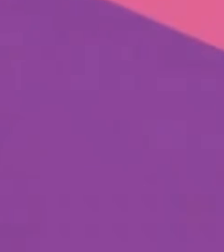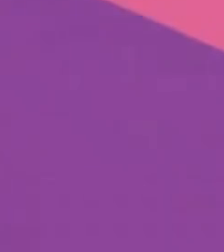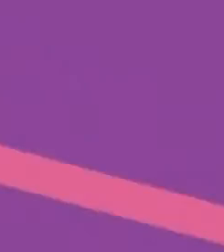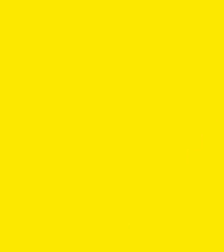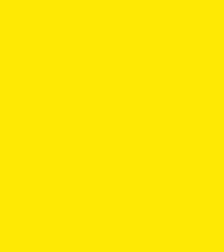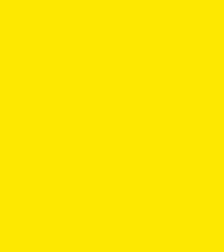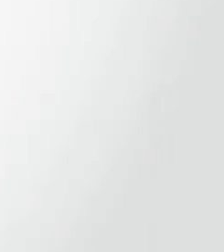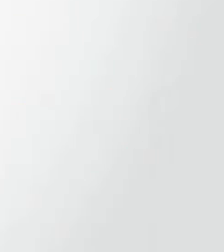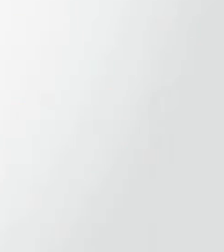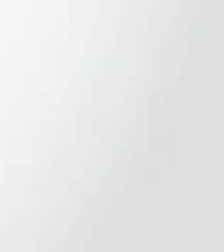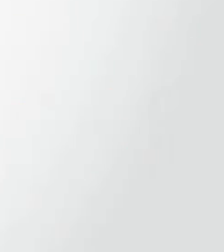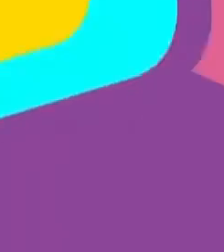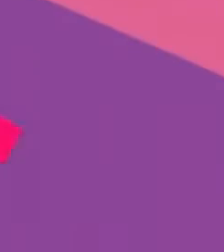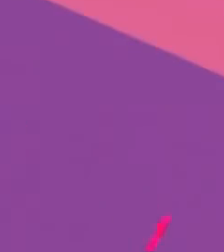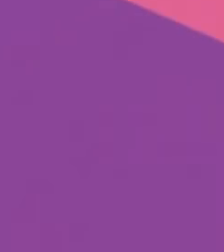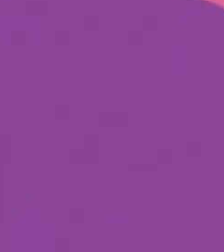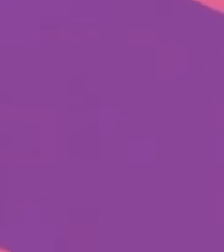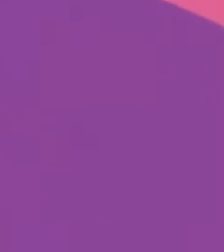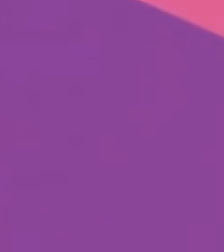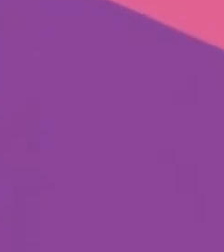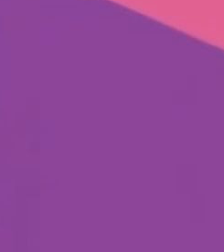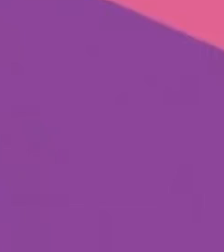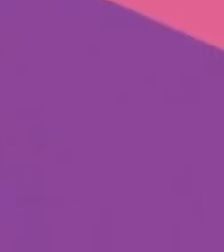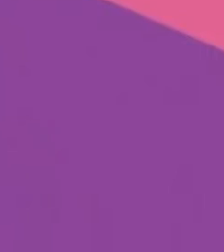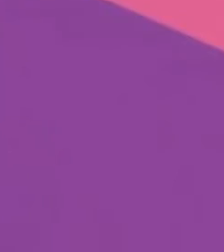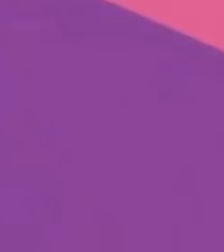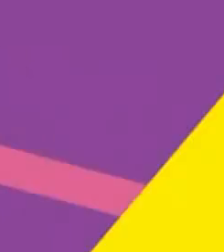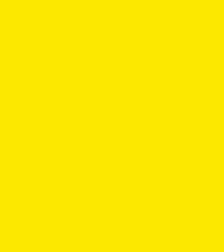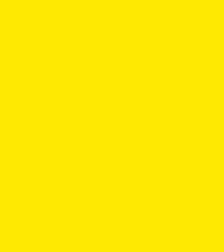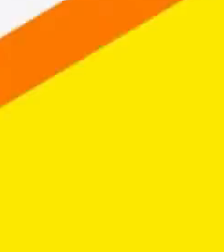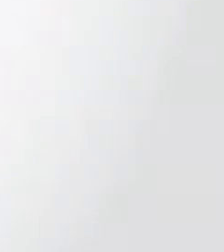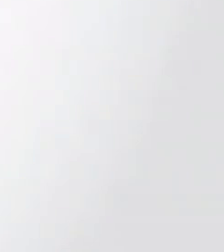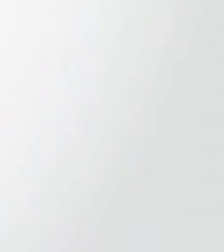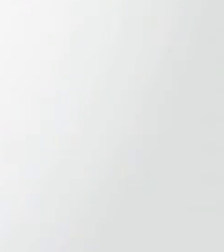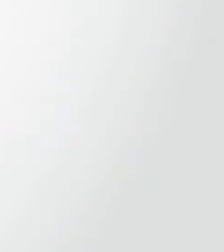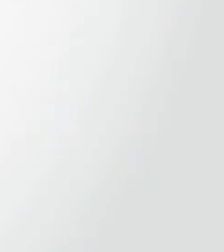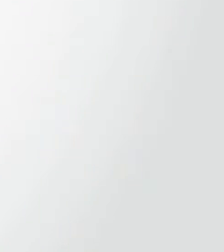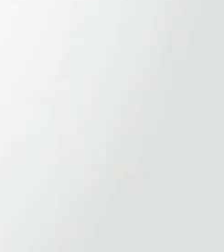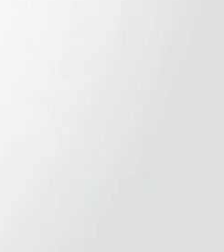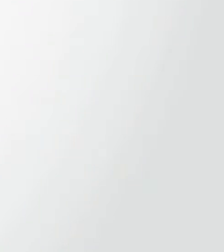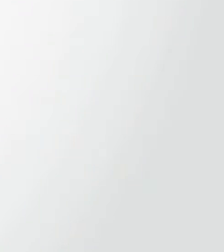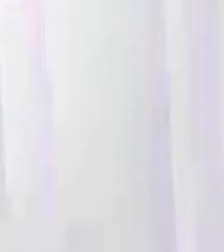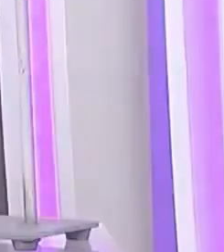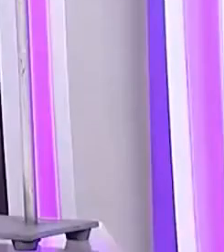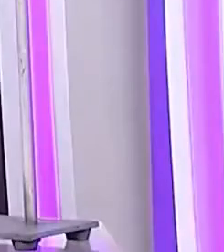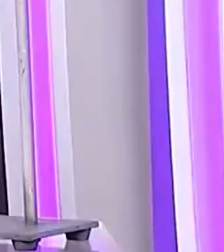Dedek Kirby KPI Didik TV KPN